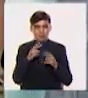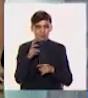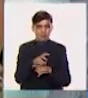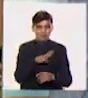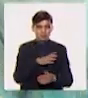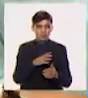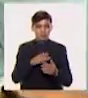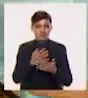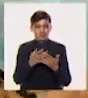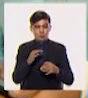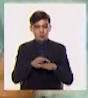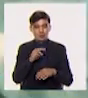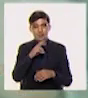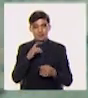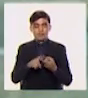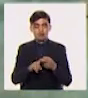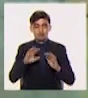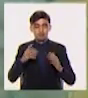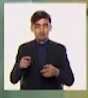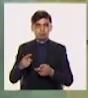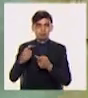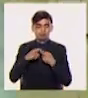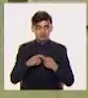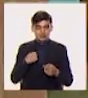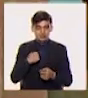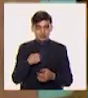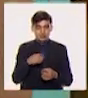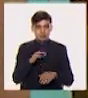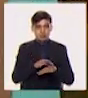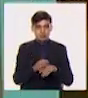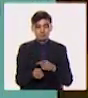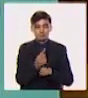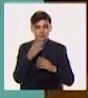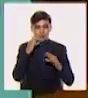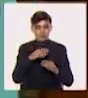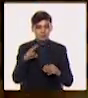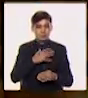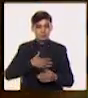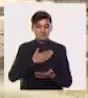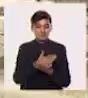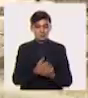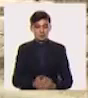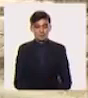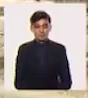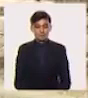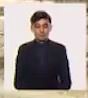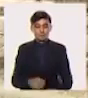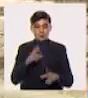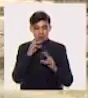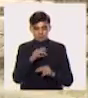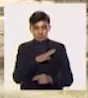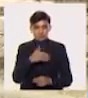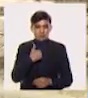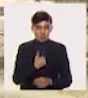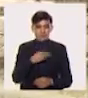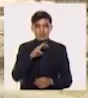бірі коронавирус алып келсе, үй ішімізбен ауырып қаламыз ба деп үрей үстінде отыр. Түшкіріп, жөтеліп, терапевтке